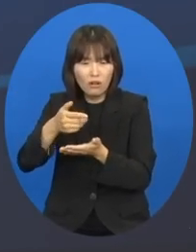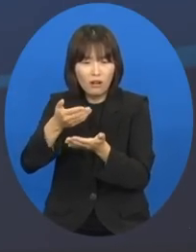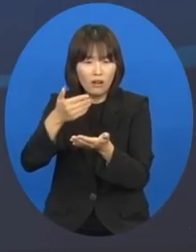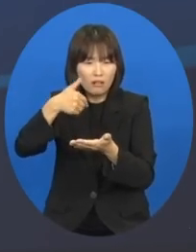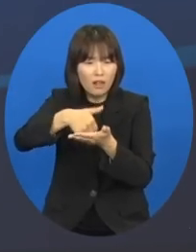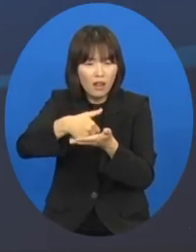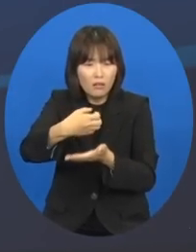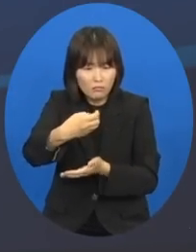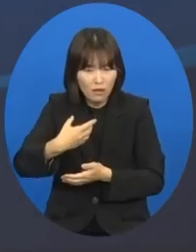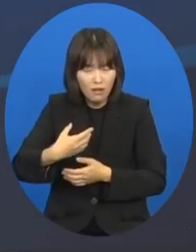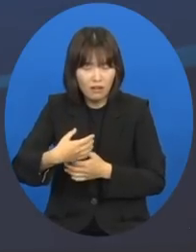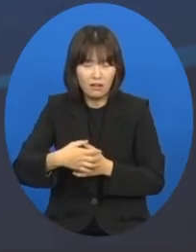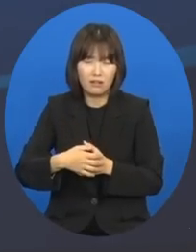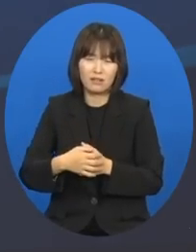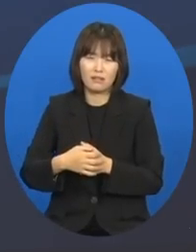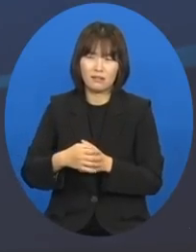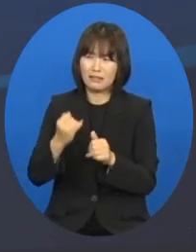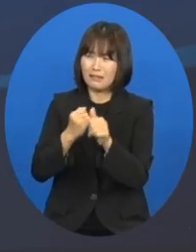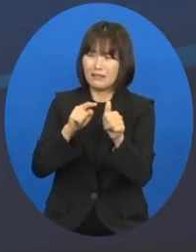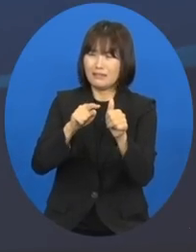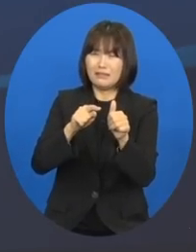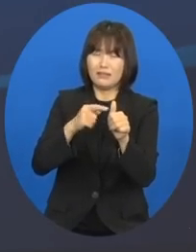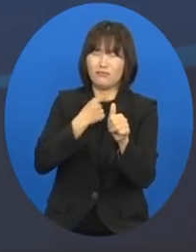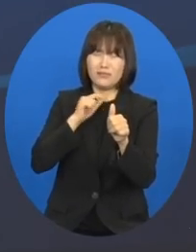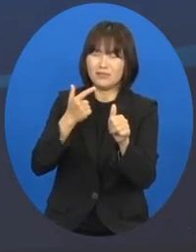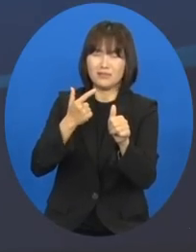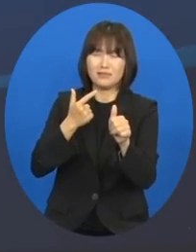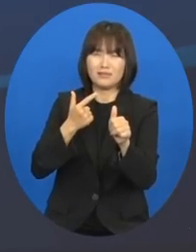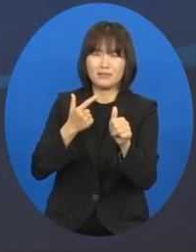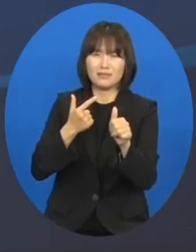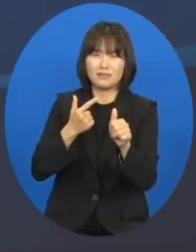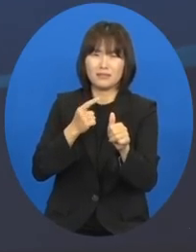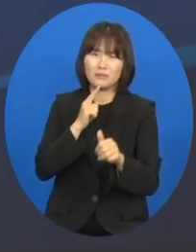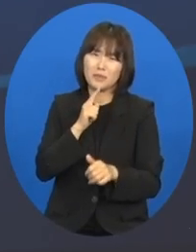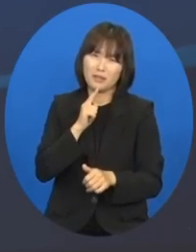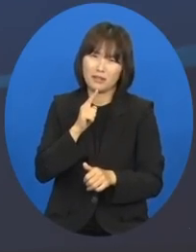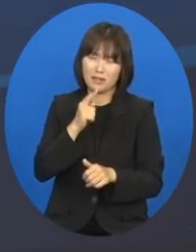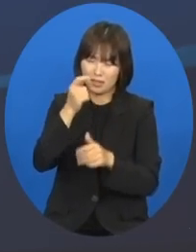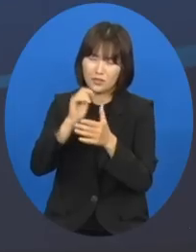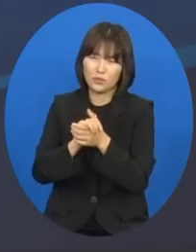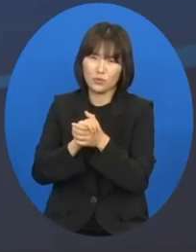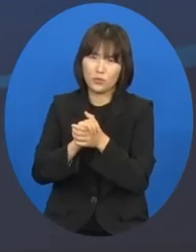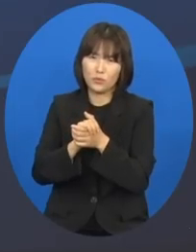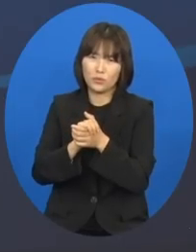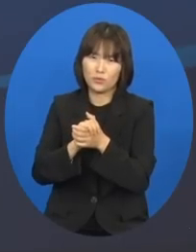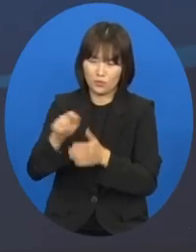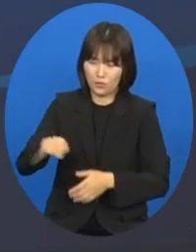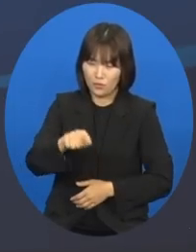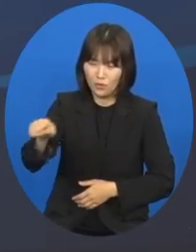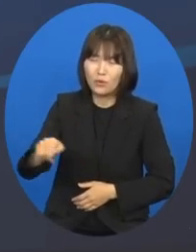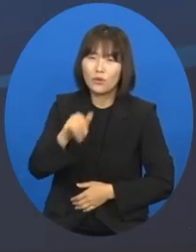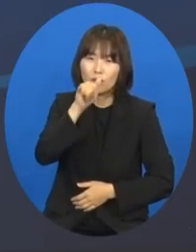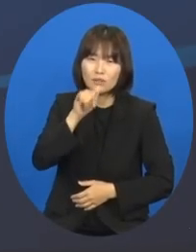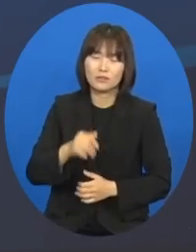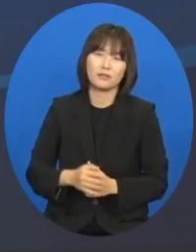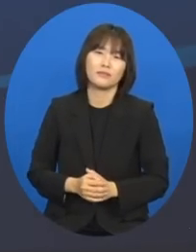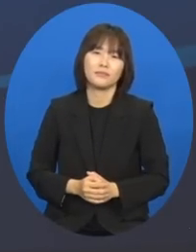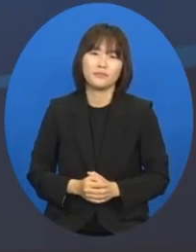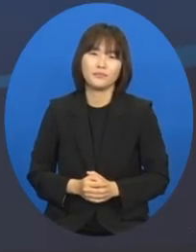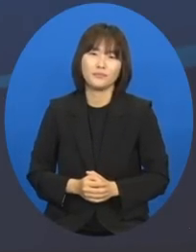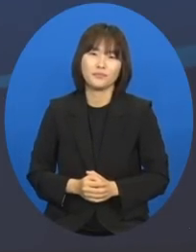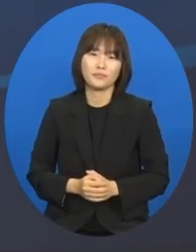이런 배우자는 아닙니다 여러분 어떤 배우자를 주면 완벽할까요 세상에